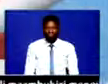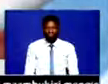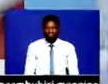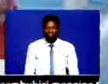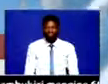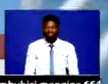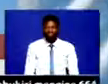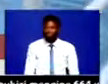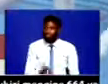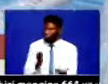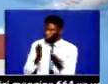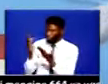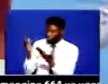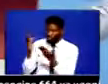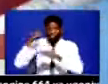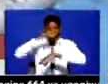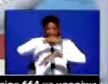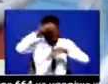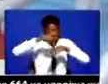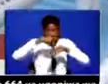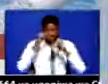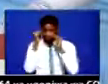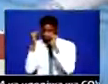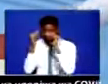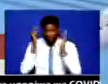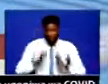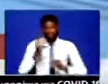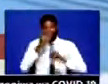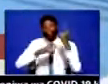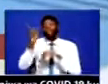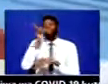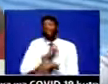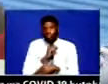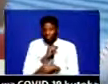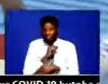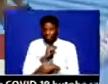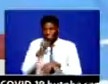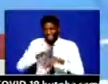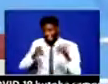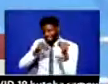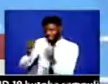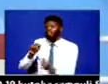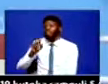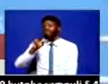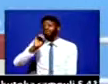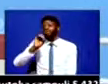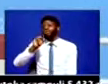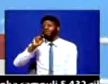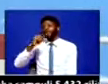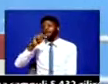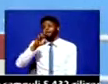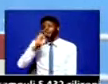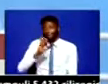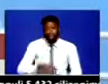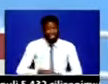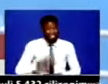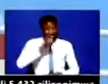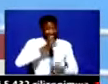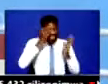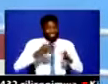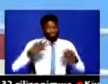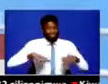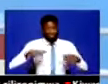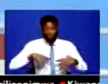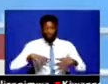Bondia huyo wa Ufilipino alijipatia ushindi wa alama dhidi ya Ongare, huku waamuzi wanne kati ya watano wa pigano hilo